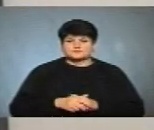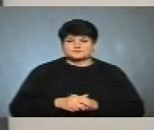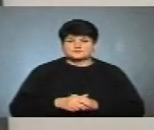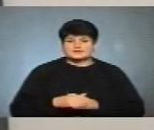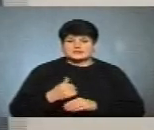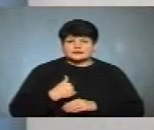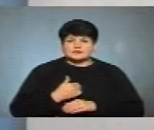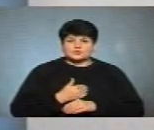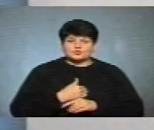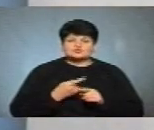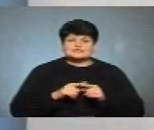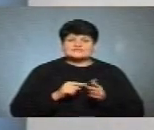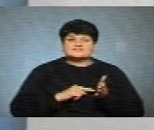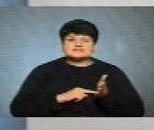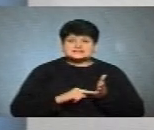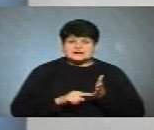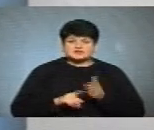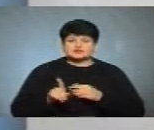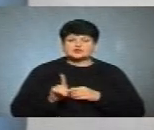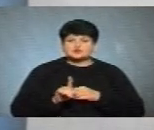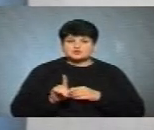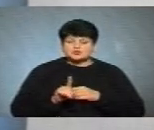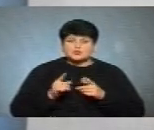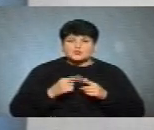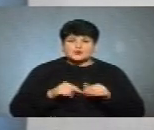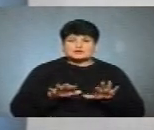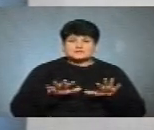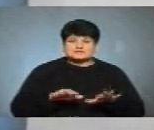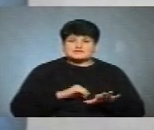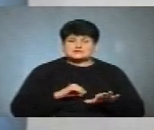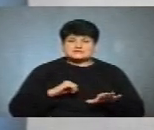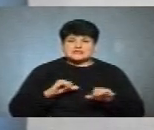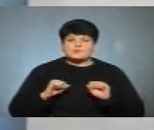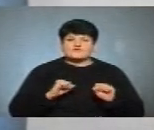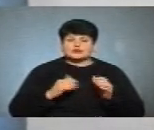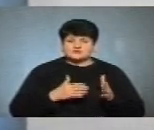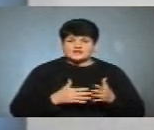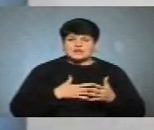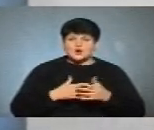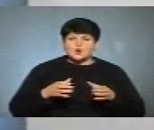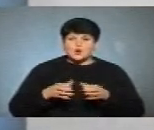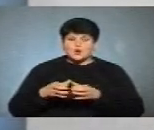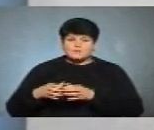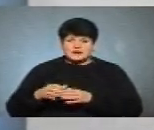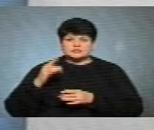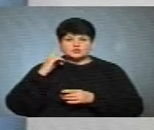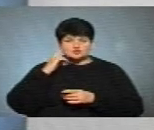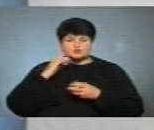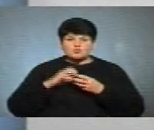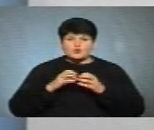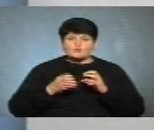Я хочу цим відзначити, що і органи місцевого самоврядування, громади чують проблеми